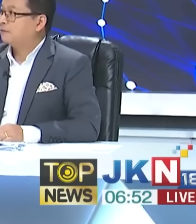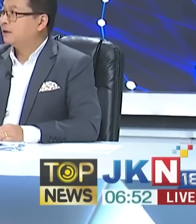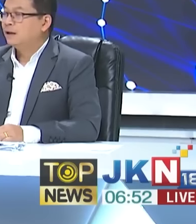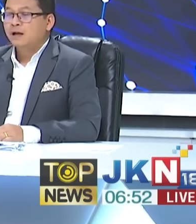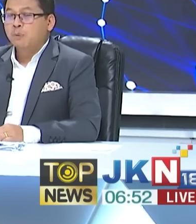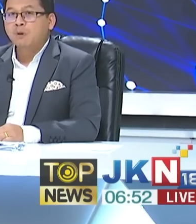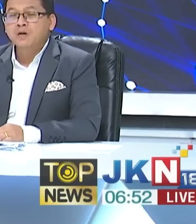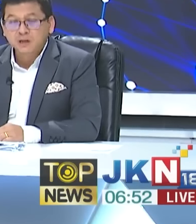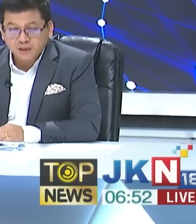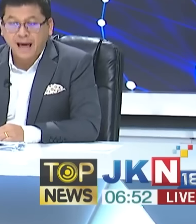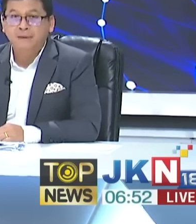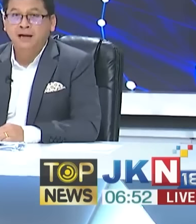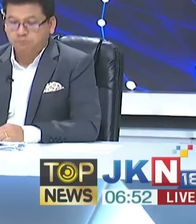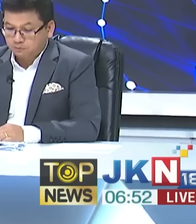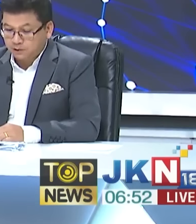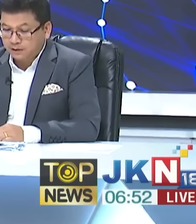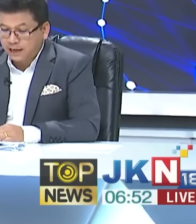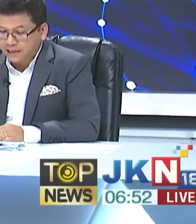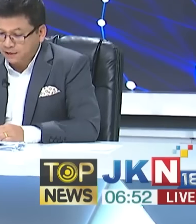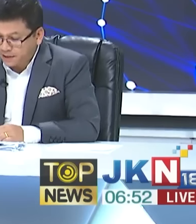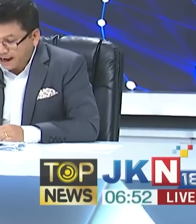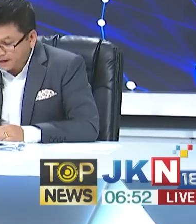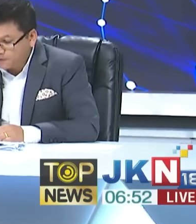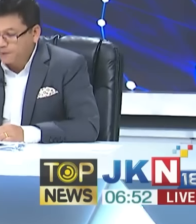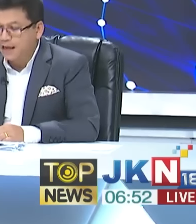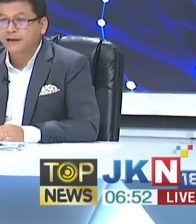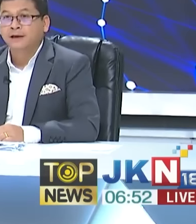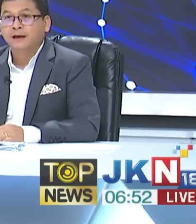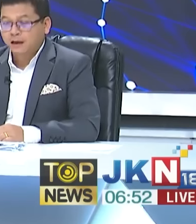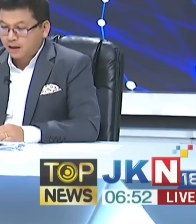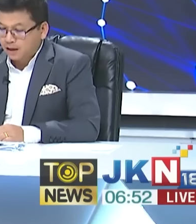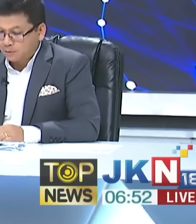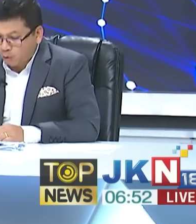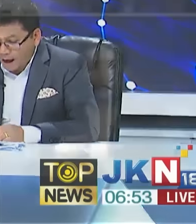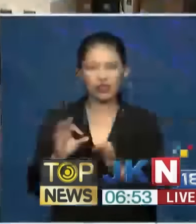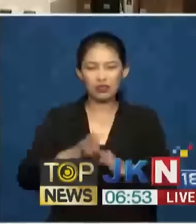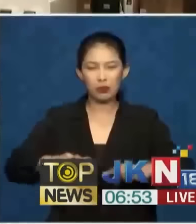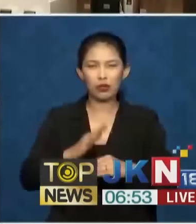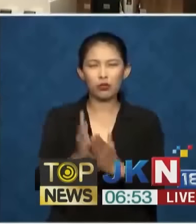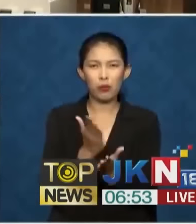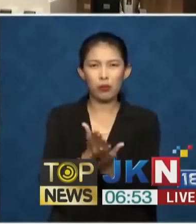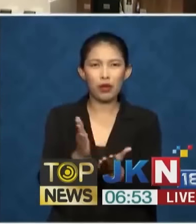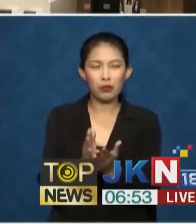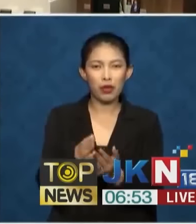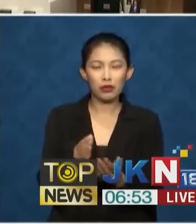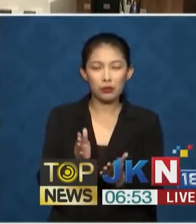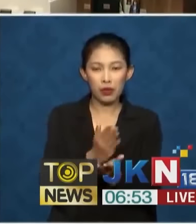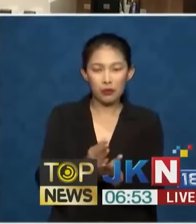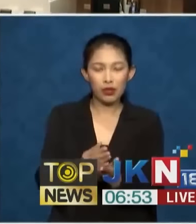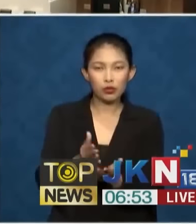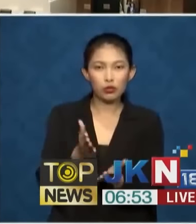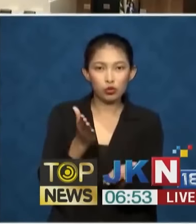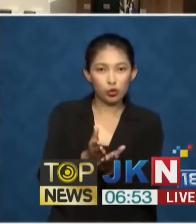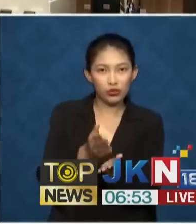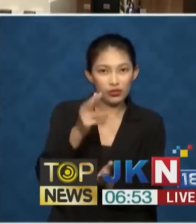ภา ค่ะ เพราะเมื่อคืนที่ผ่านมาครับหลังจากที่มีการอภิปรายความเห็นกรณีรายงาน